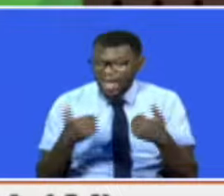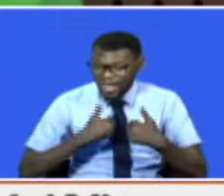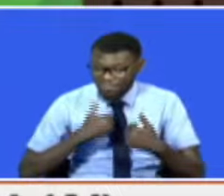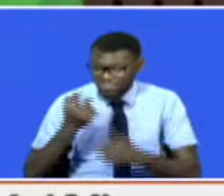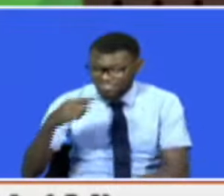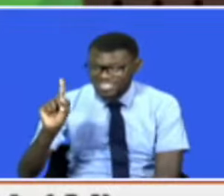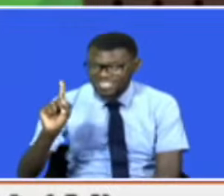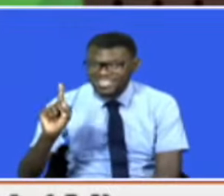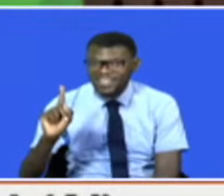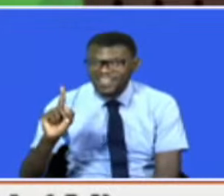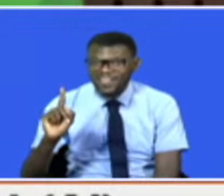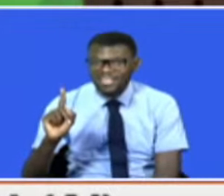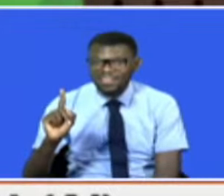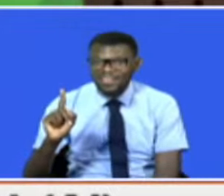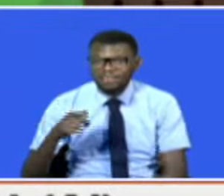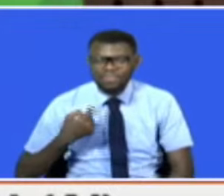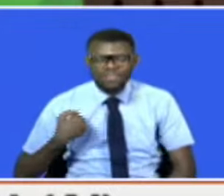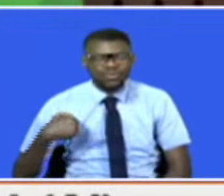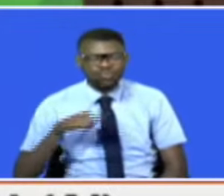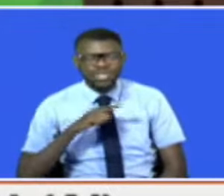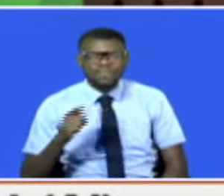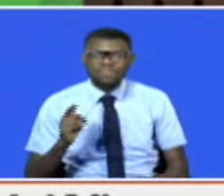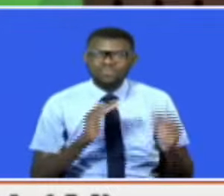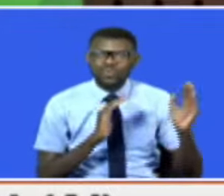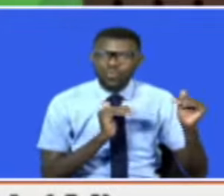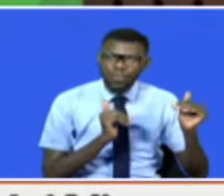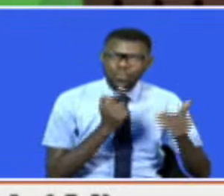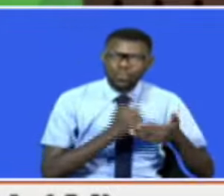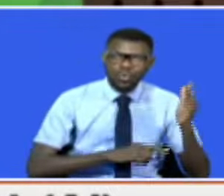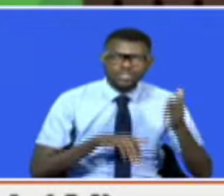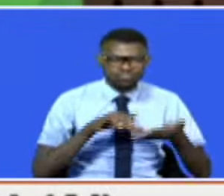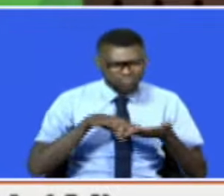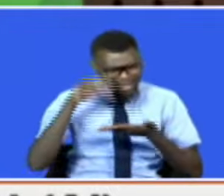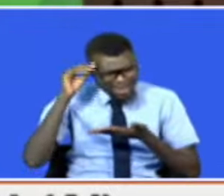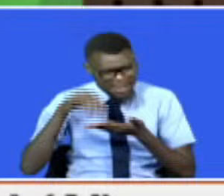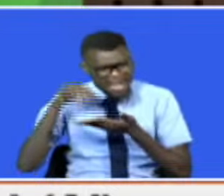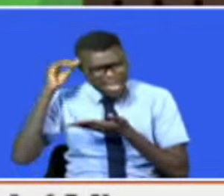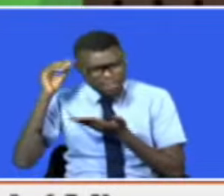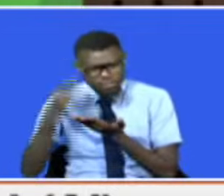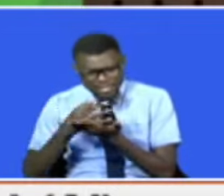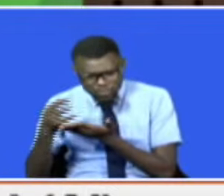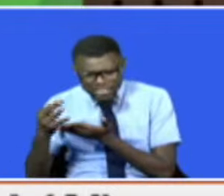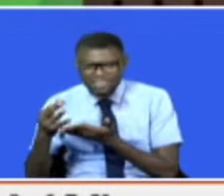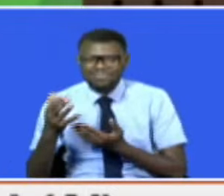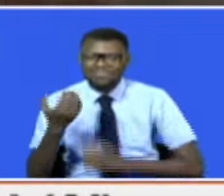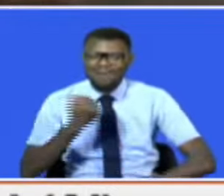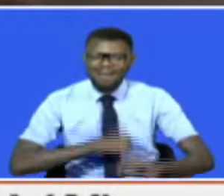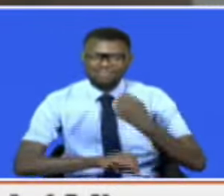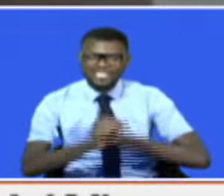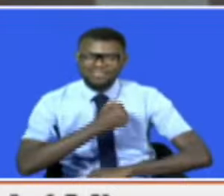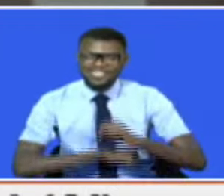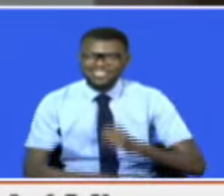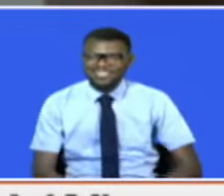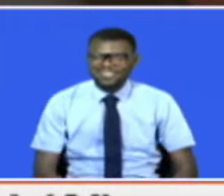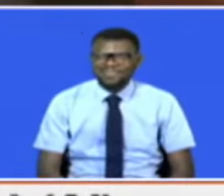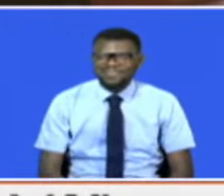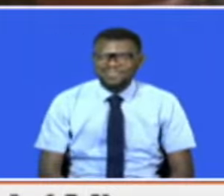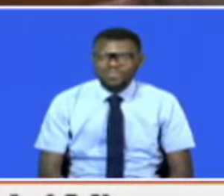looking forward to you taking all that has been invested in you for the last 3 weeks. Yeah, taking it, putting it into practice.